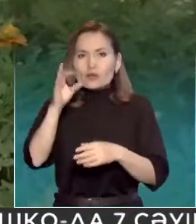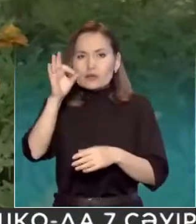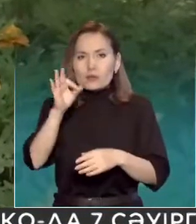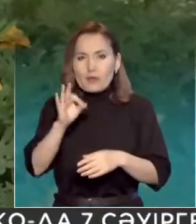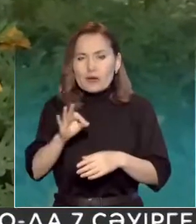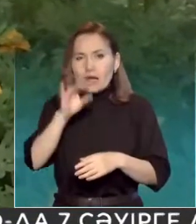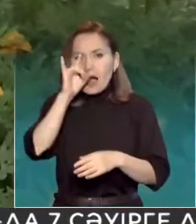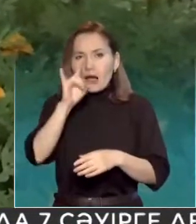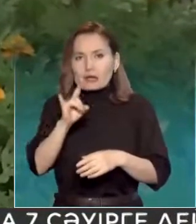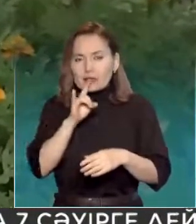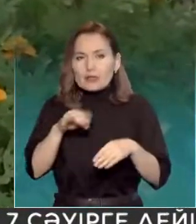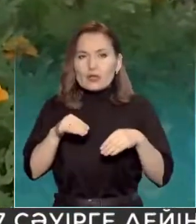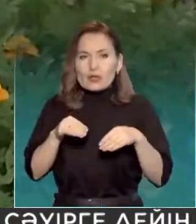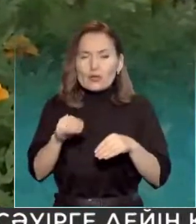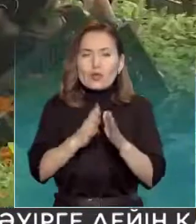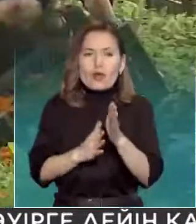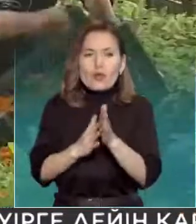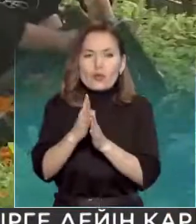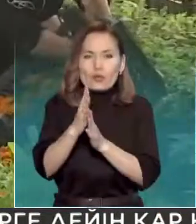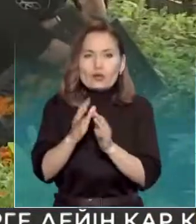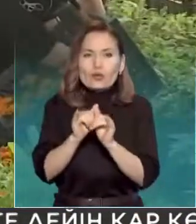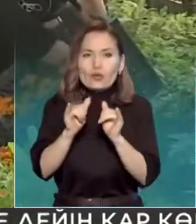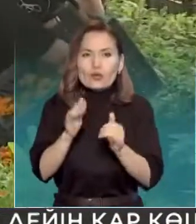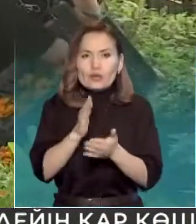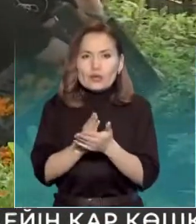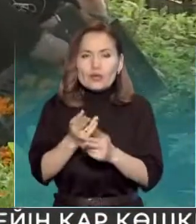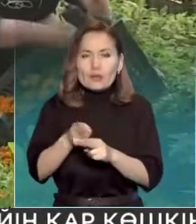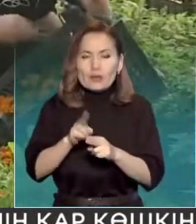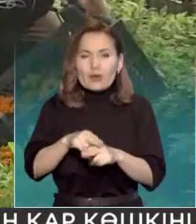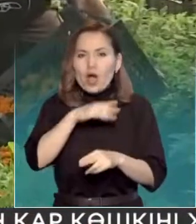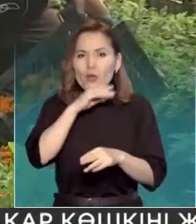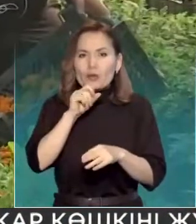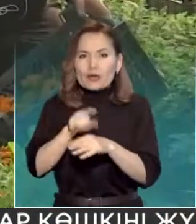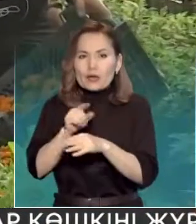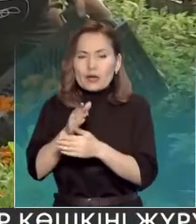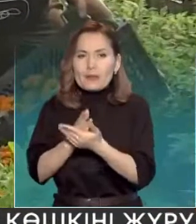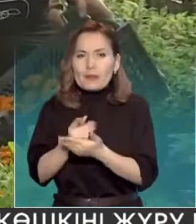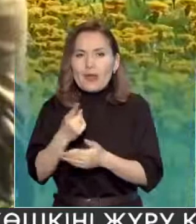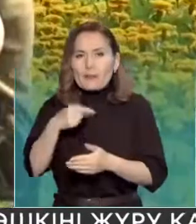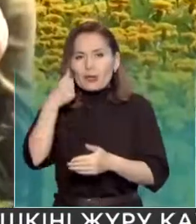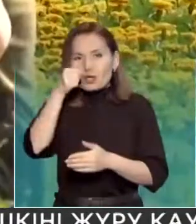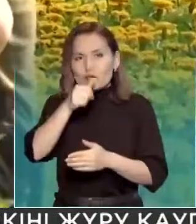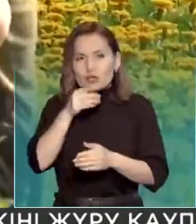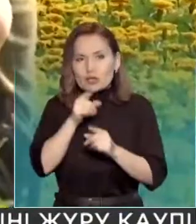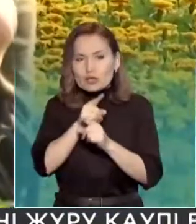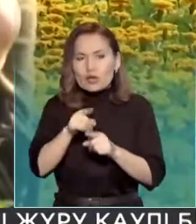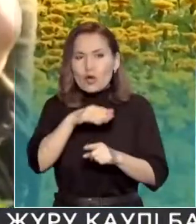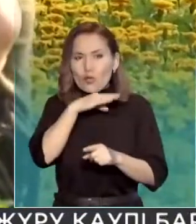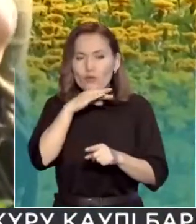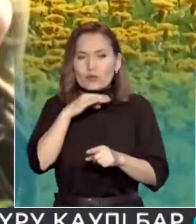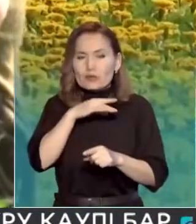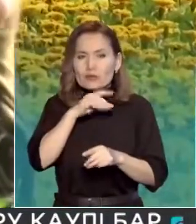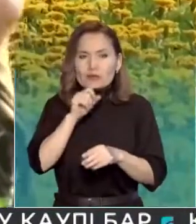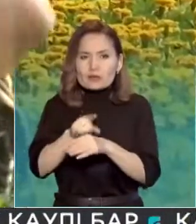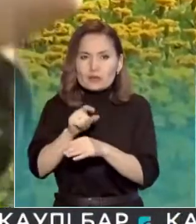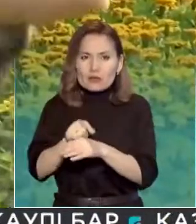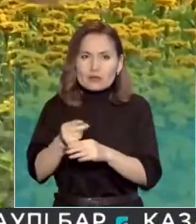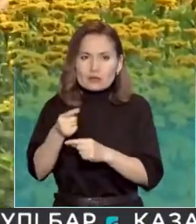өнім. Өйткені бұл саланы табыс көзіне айналдырғандар аз. Ал сұраныс негізінен бір жылдық маусымдық гүлдерге болады дейді